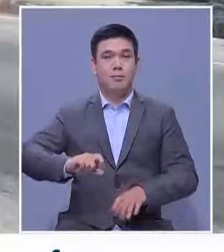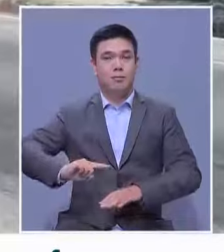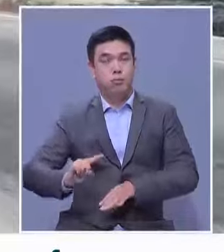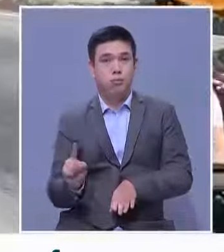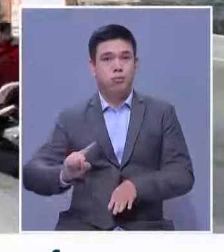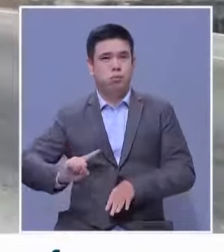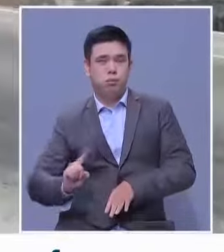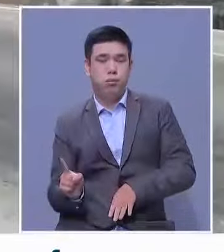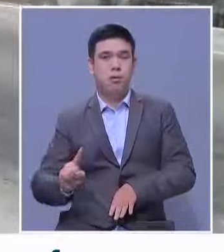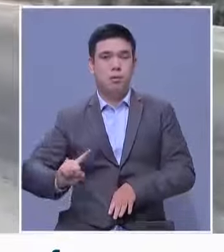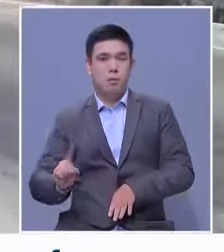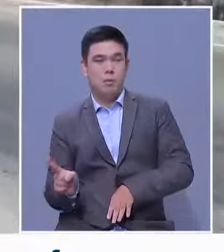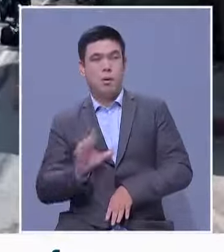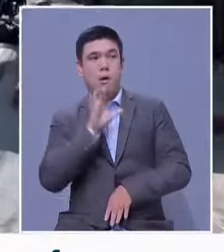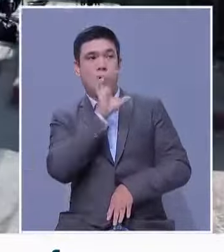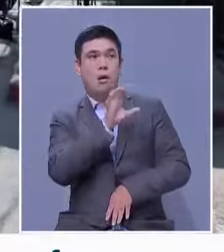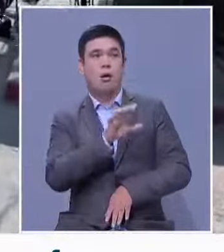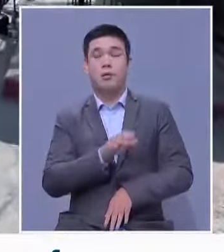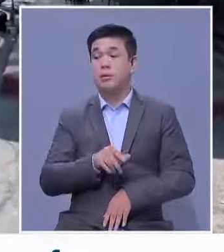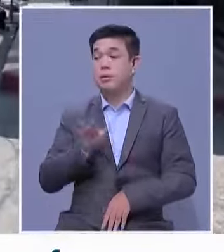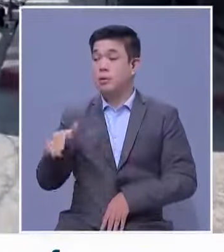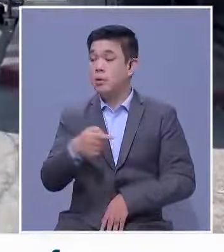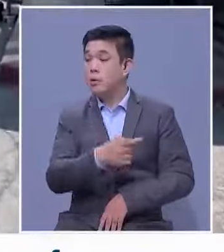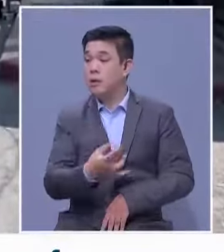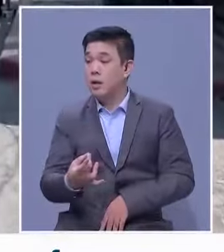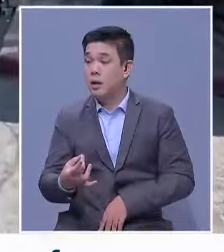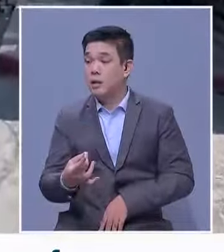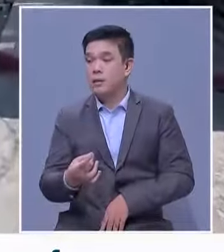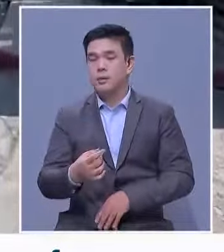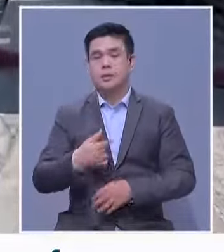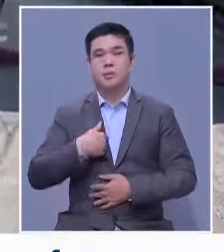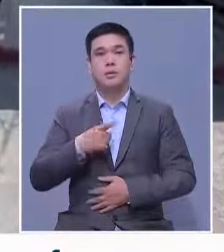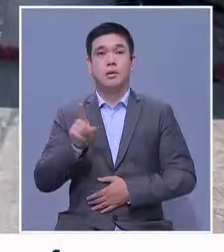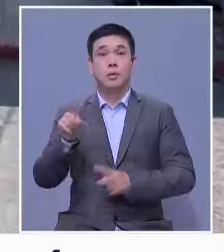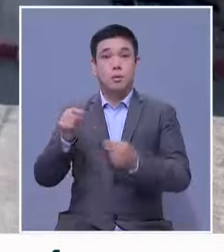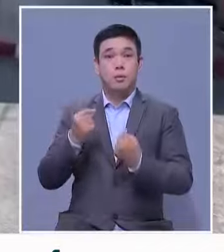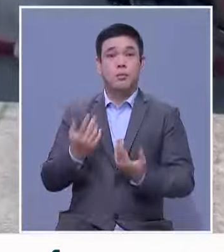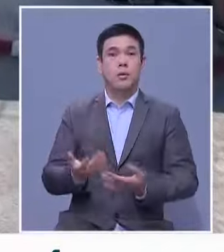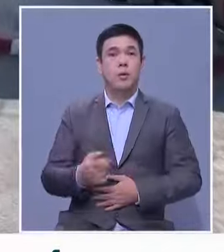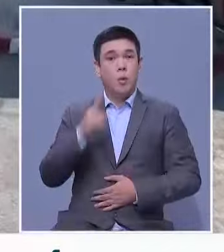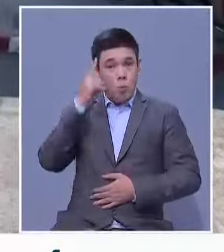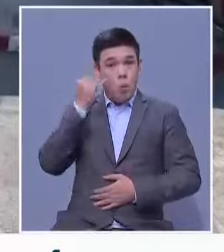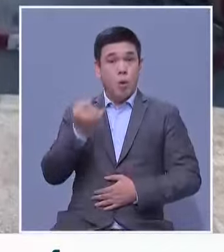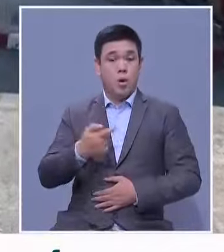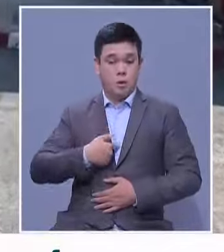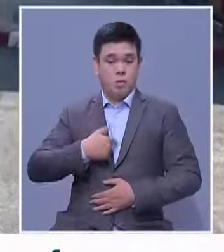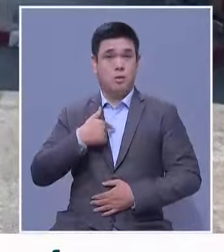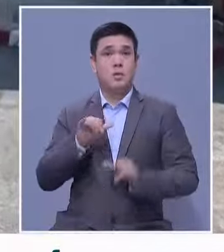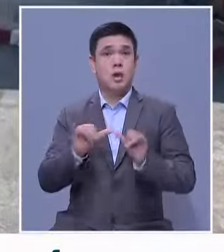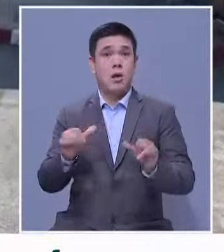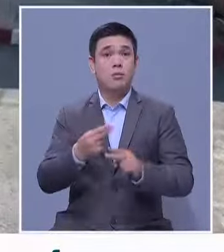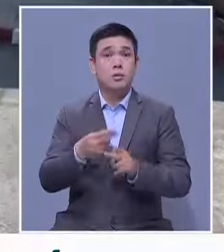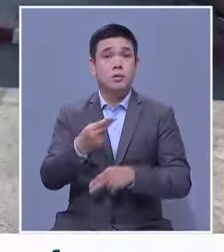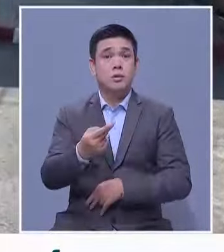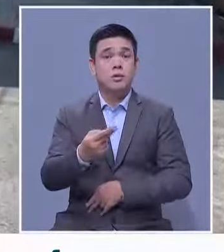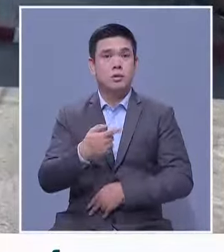ยวายแล้วก็มีคนในร้านก็ไปถามว่ามีอะไรหรือเปล่าแล้วเขาก็ตอบกลับมาว่ารู้จักไหมเขาชื่อยาวเ